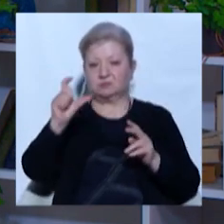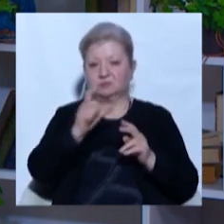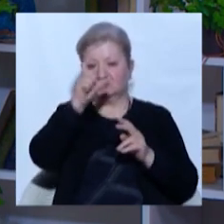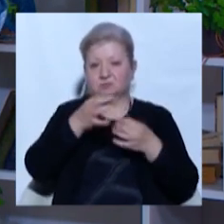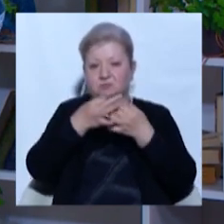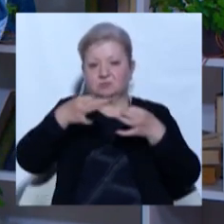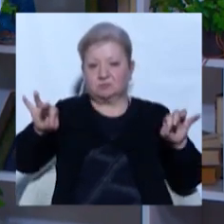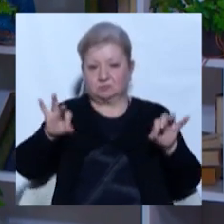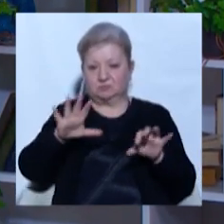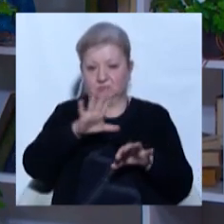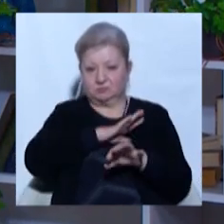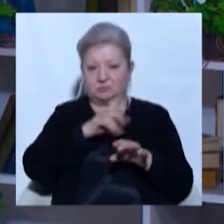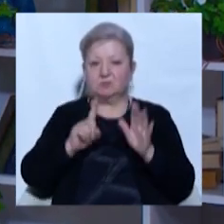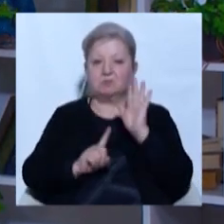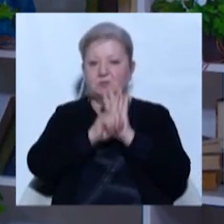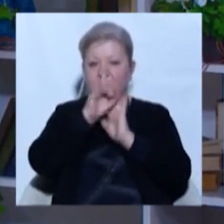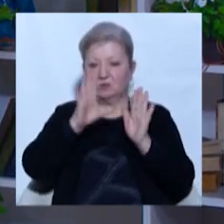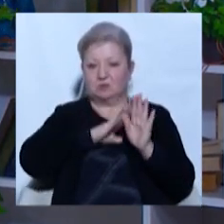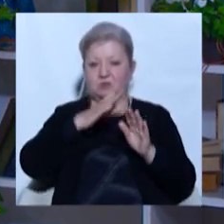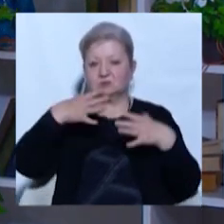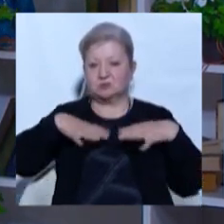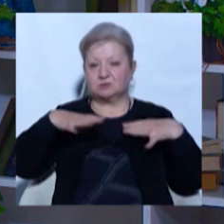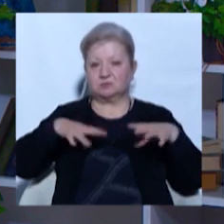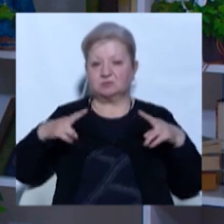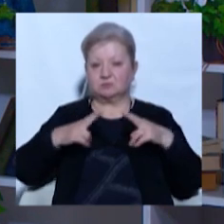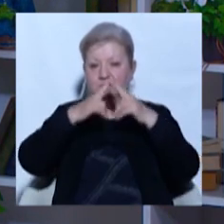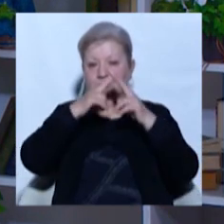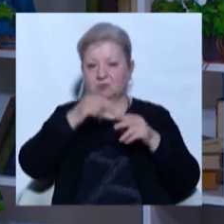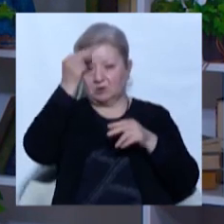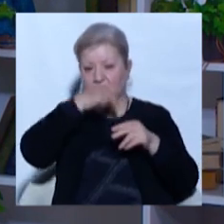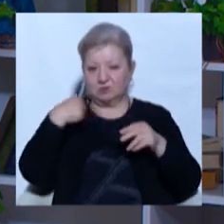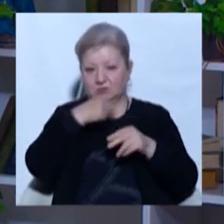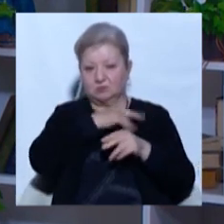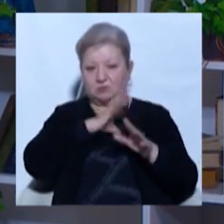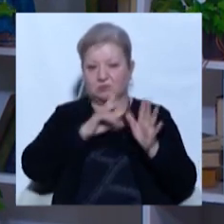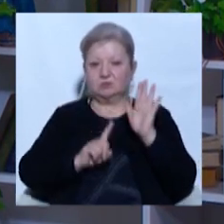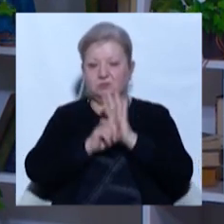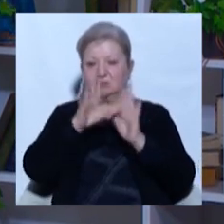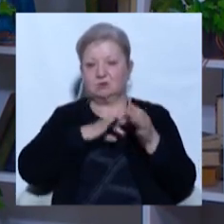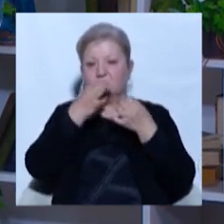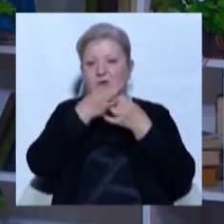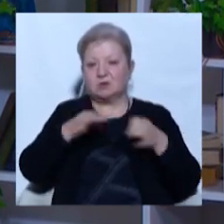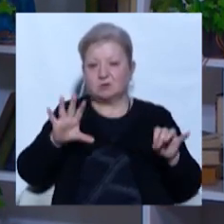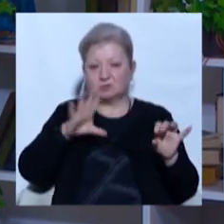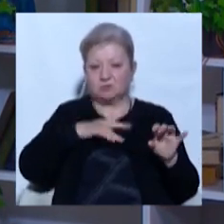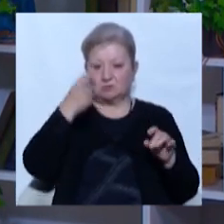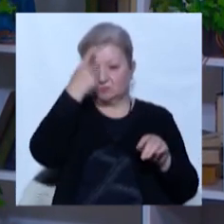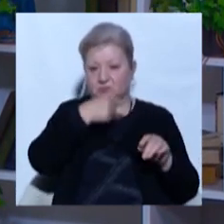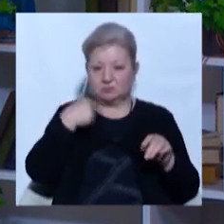საქართველოს ეკლესიის ისტორიაში გაჩნდა ახალი დამოუკიდებელი ეკლესიის სტატუსის მატარებელი